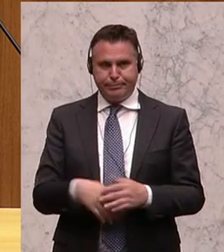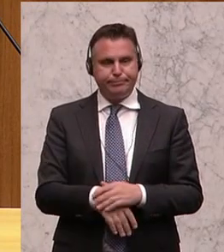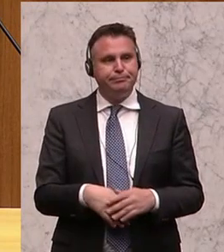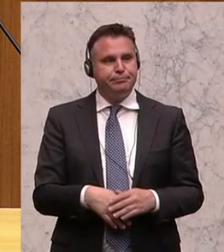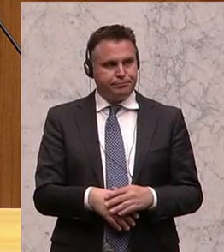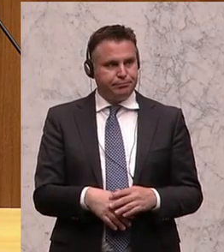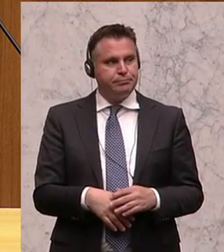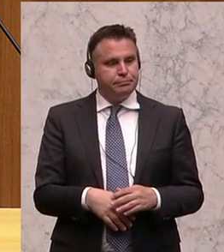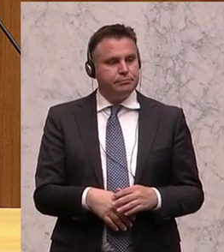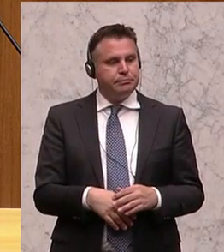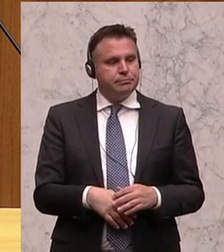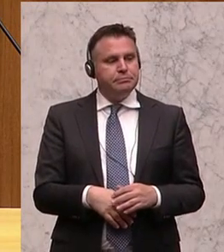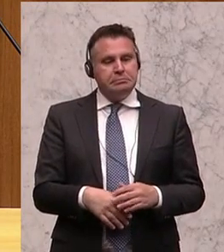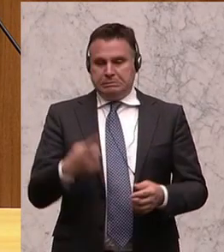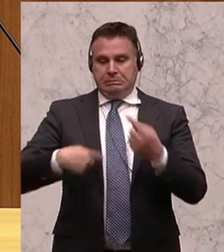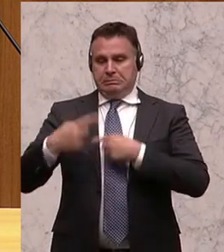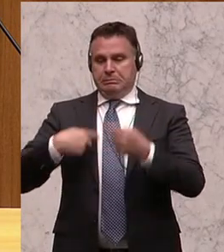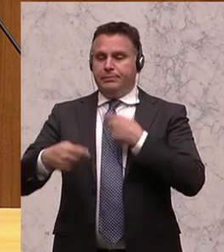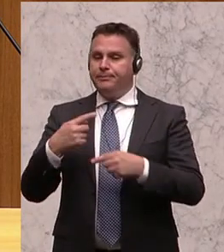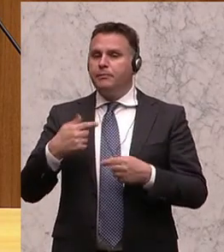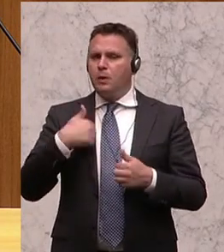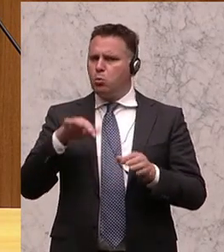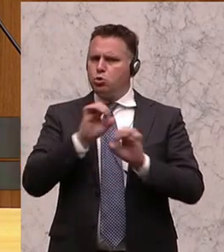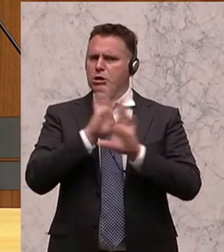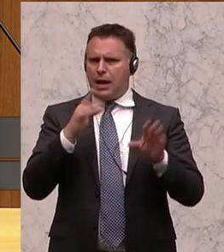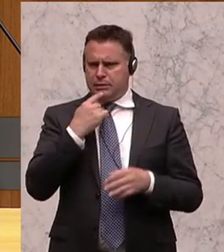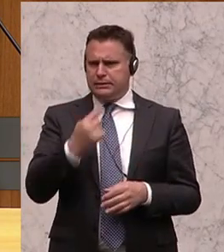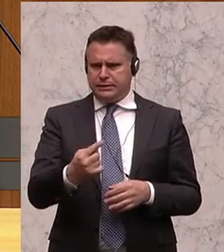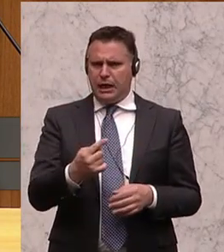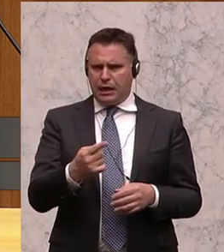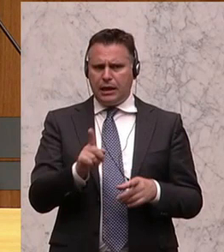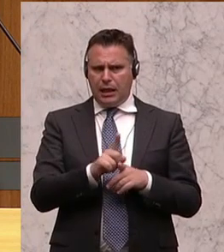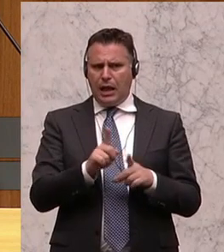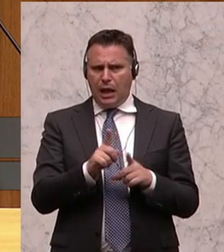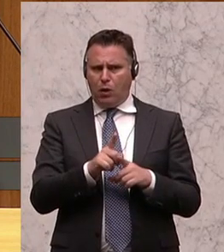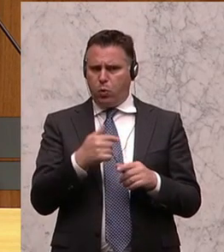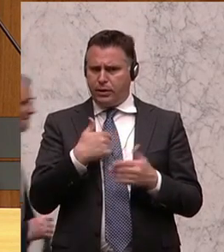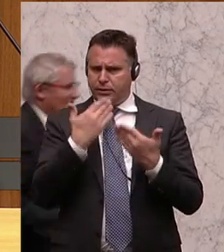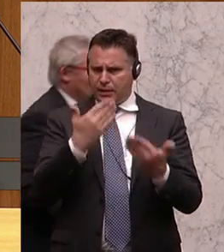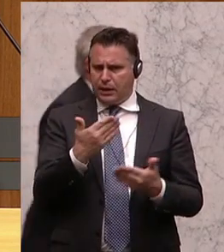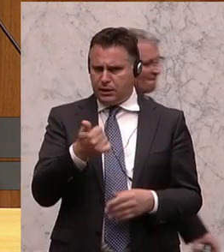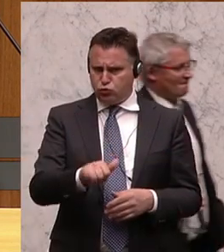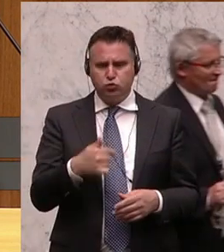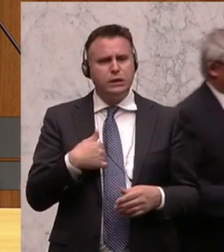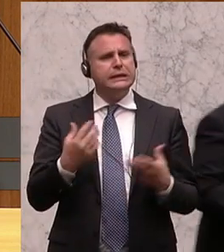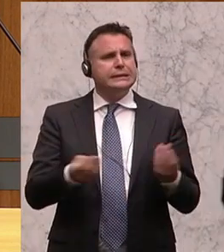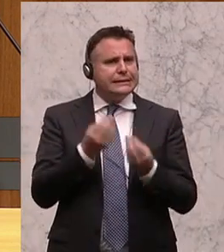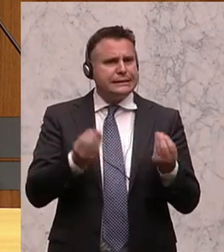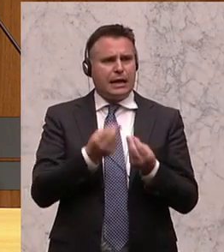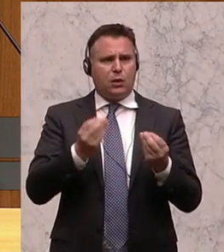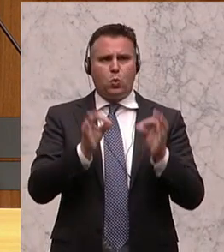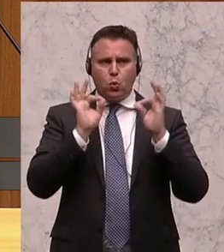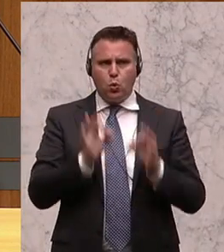Ich fange einmal sozusagen bei der Genese an. Erstens einmal eine Klarstellung mit einem Dank auch ausgesprochen. Wir haben sehr sachliche und